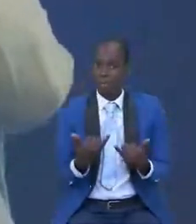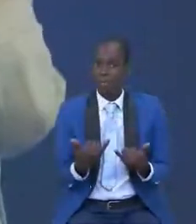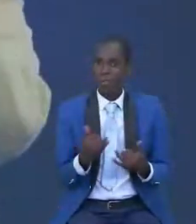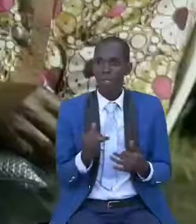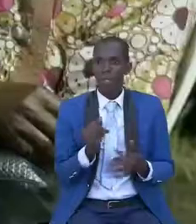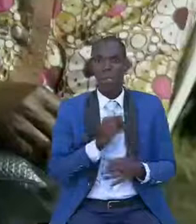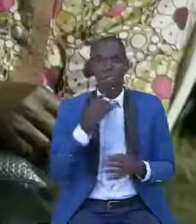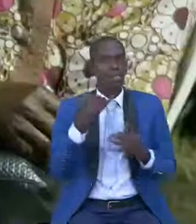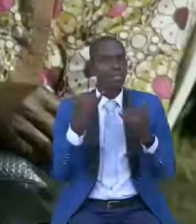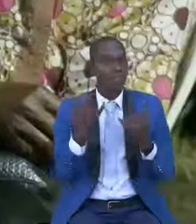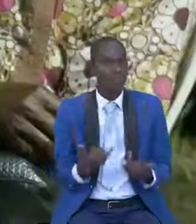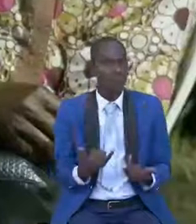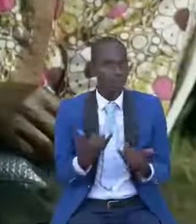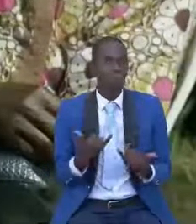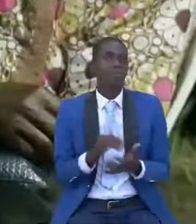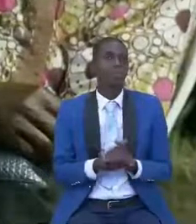Maintenant.